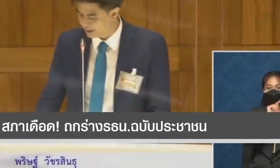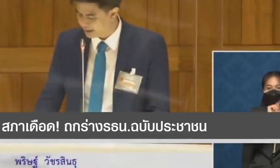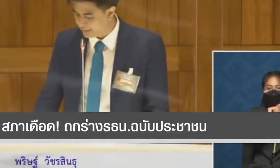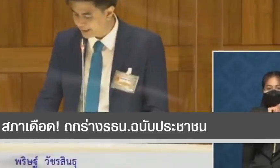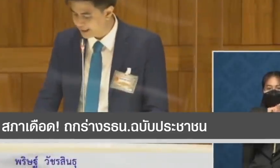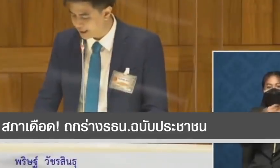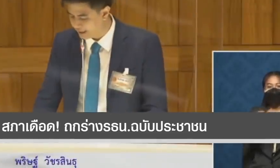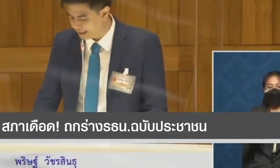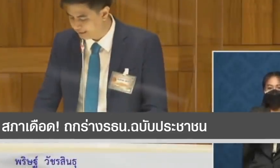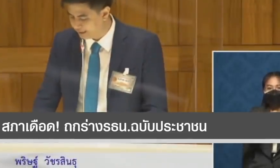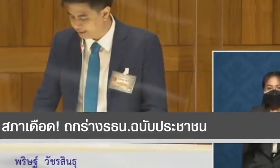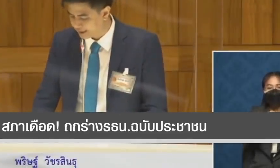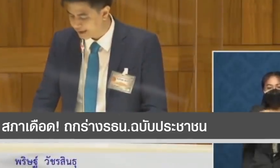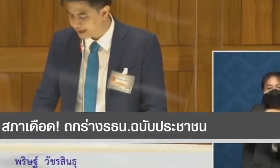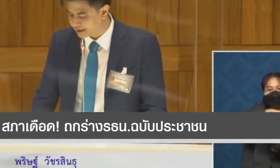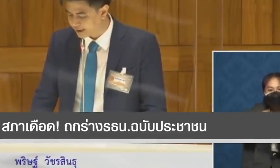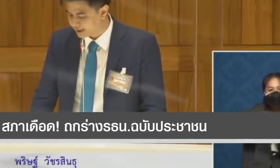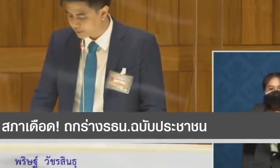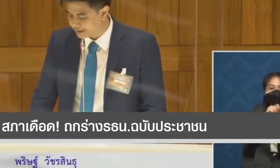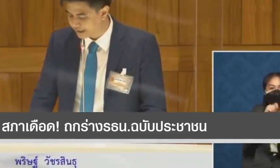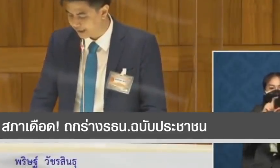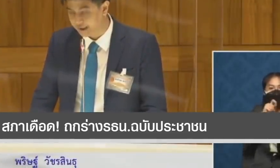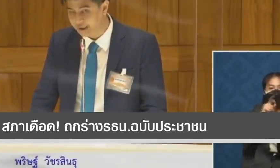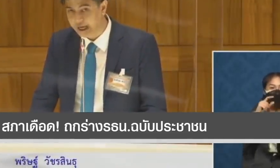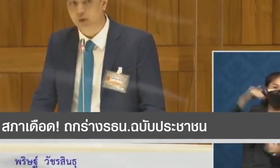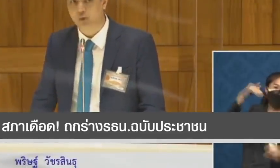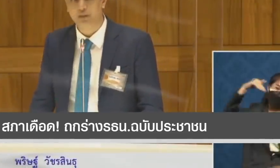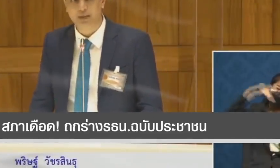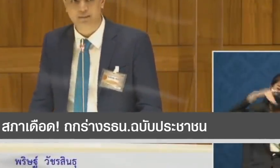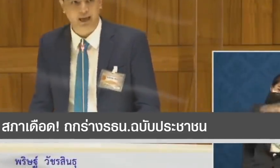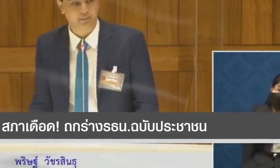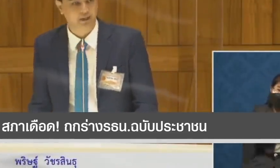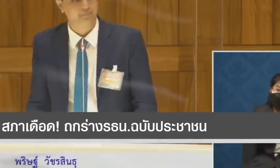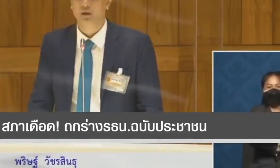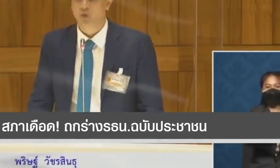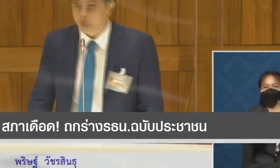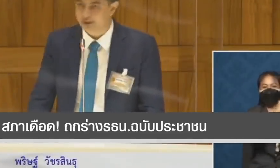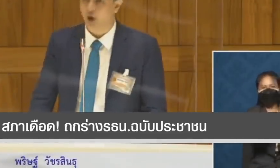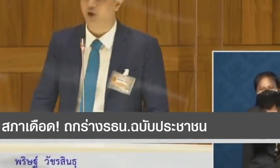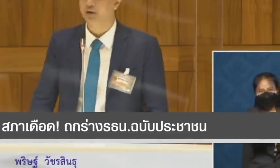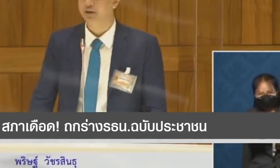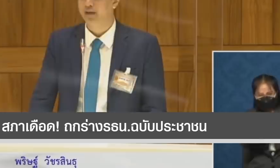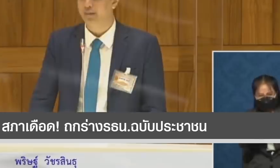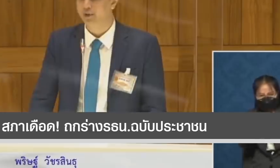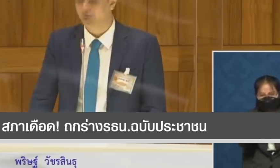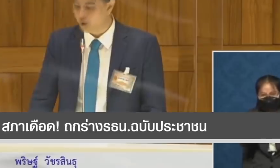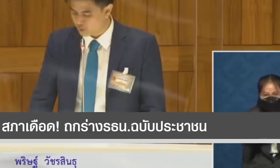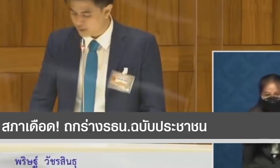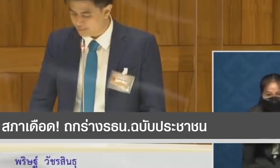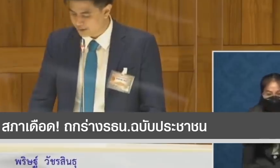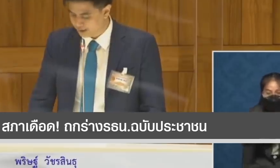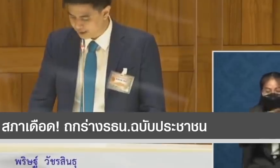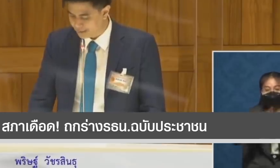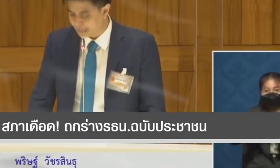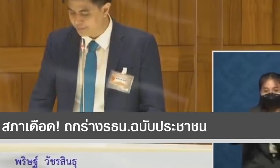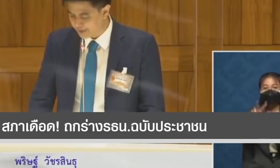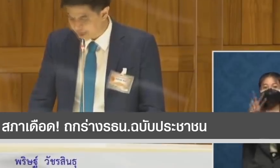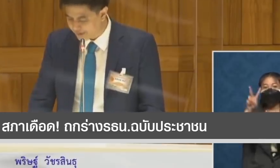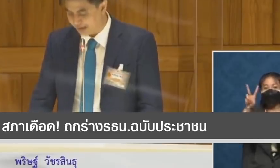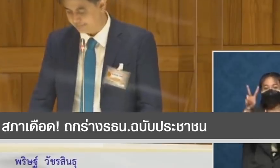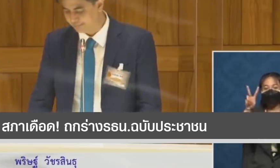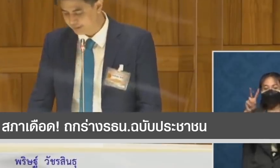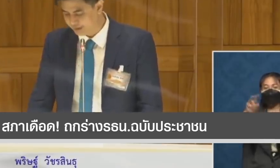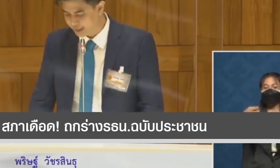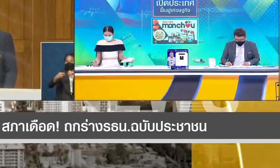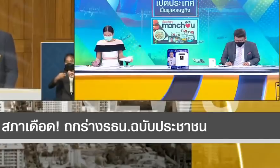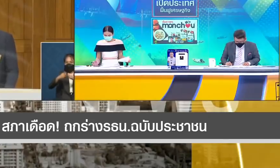อโรคเหลื่อมล้ำเรื้อรังโรคประชาธิปไตยหลอกลวงแล้วก็กล่าวหาว่ามันเป็นผล